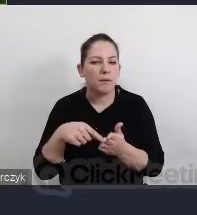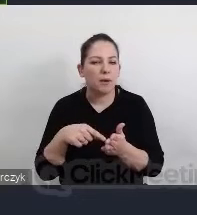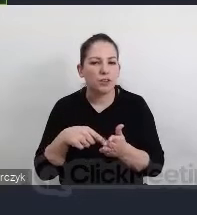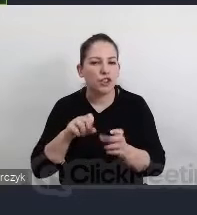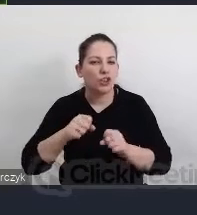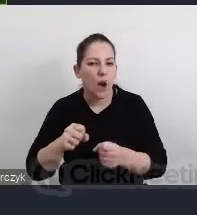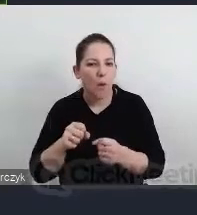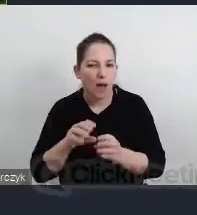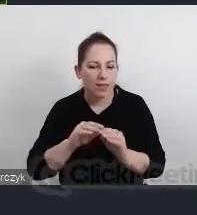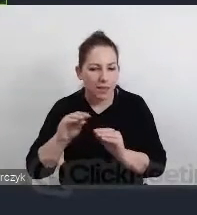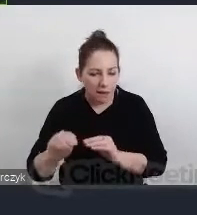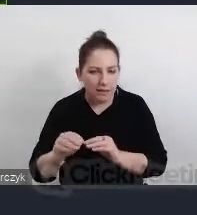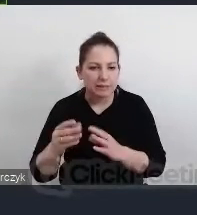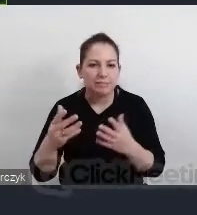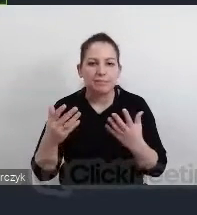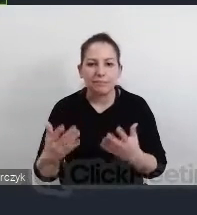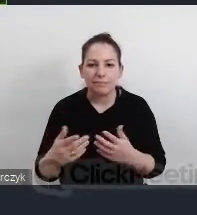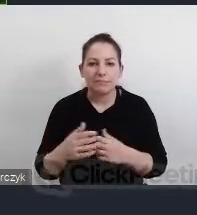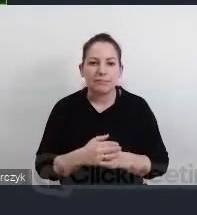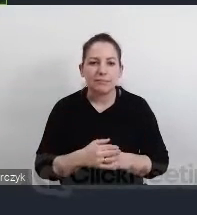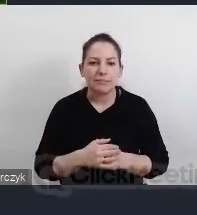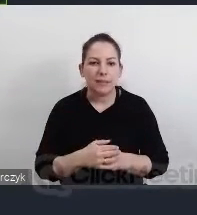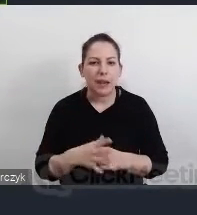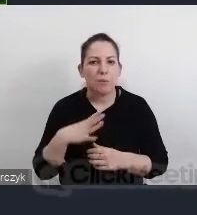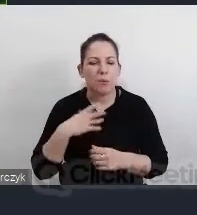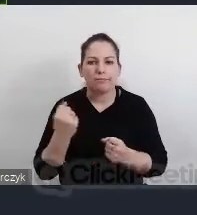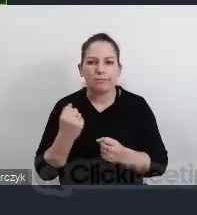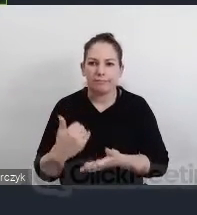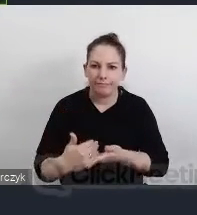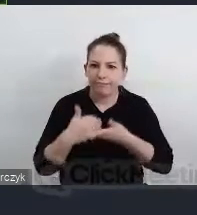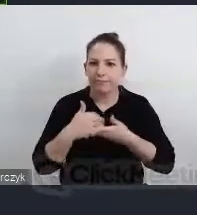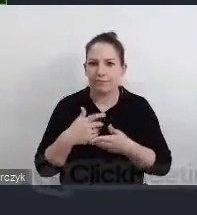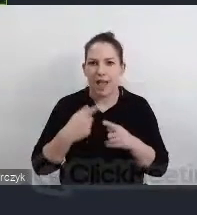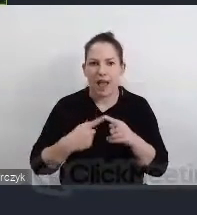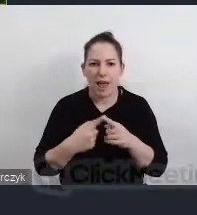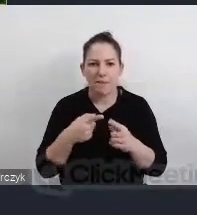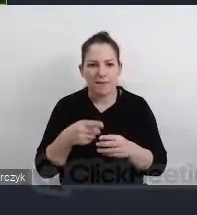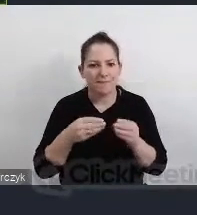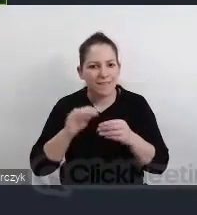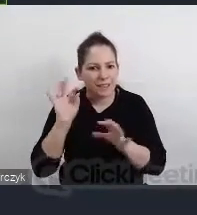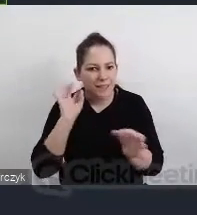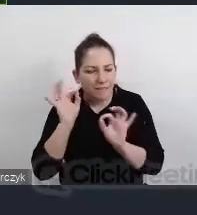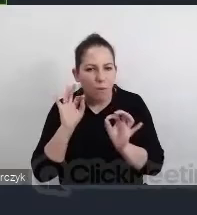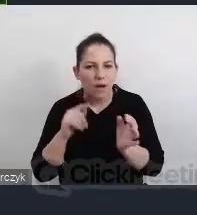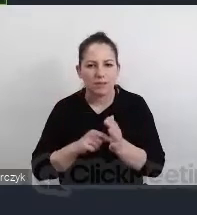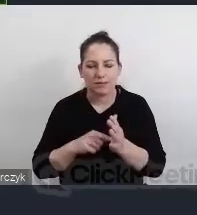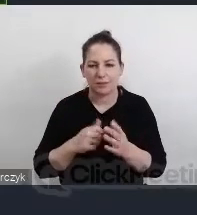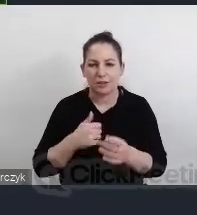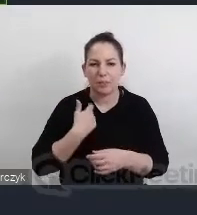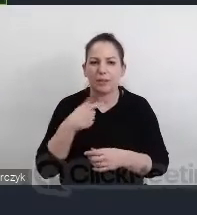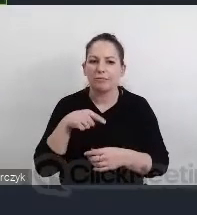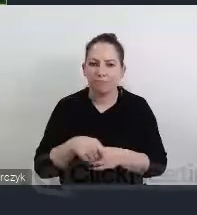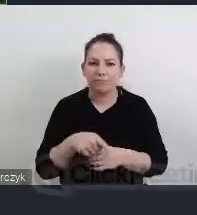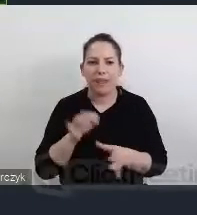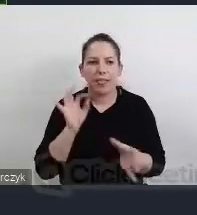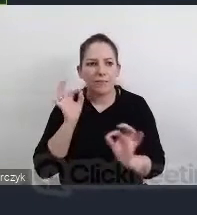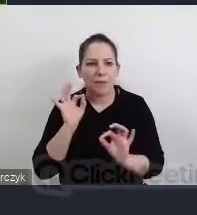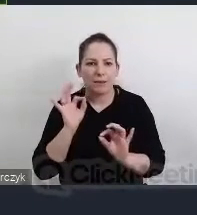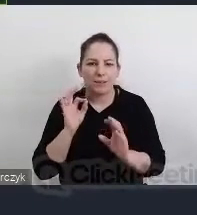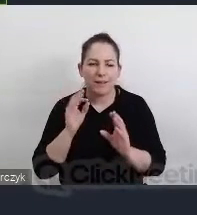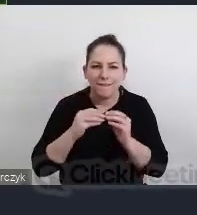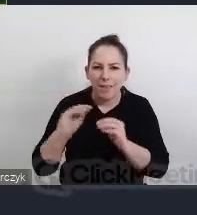działania. I jest to byłoby bardzo pomocnym elementem do tego, aby tutaj takie dane